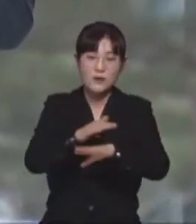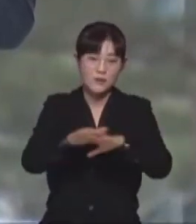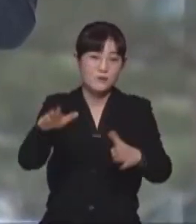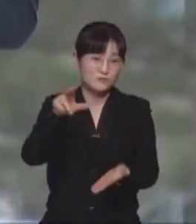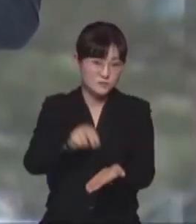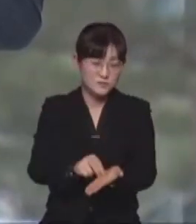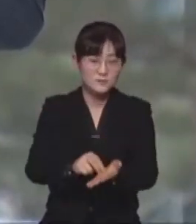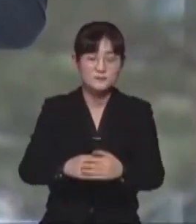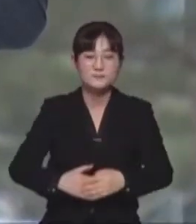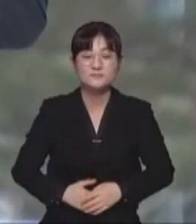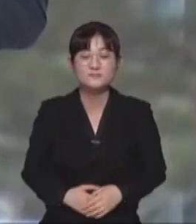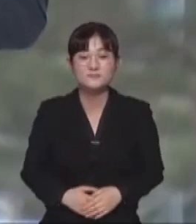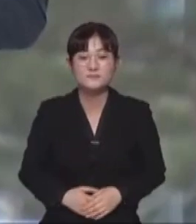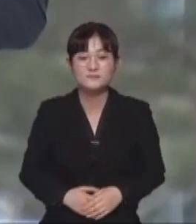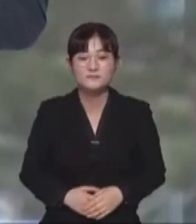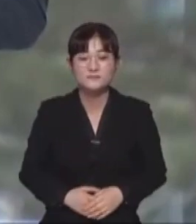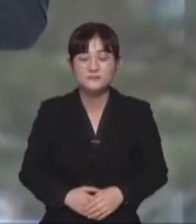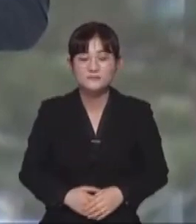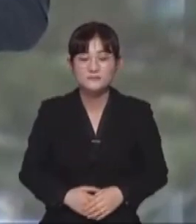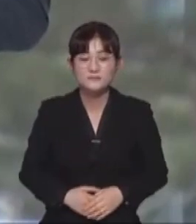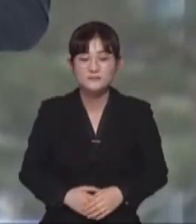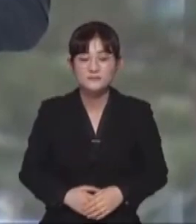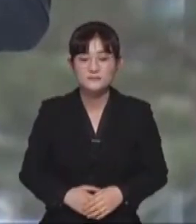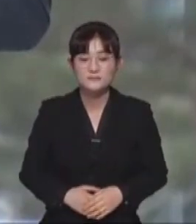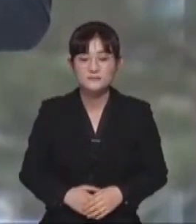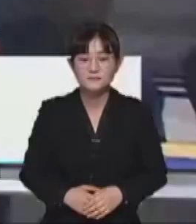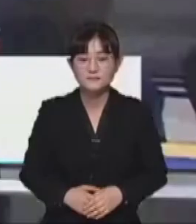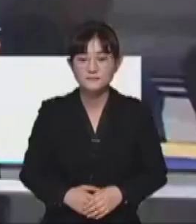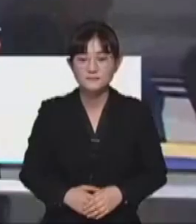과제로 남았습니다. KBC 이영길입니다.